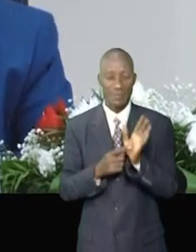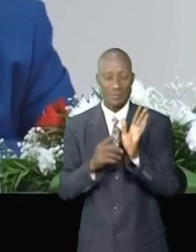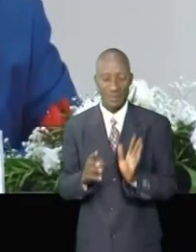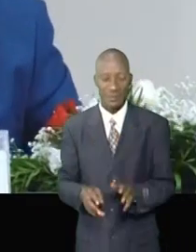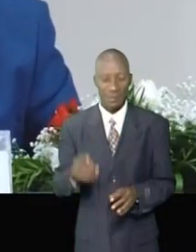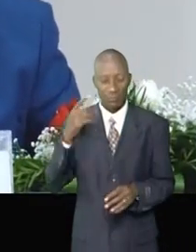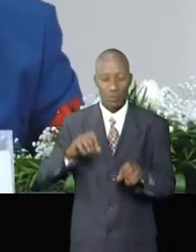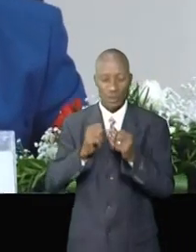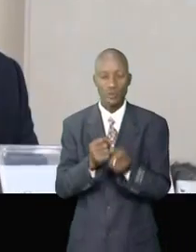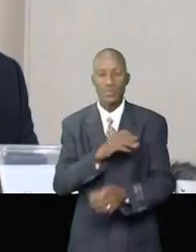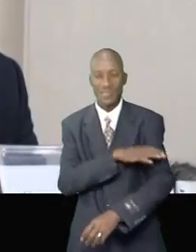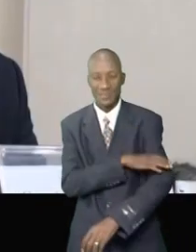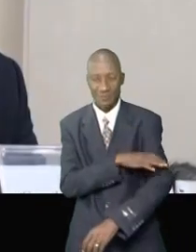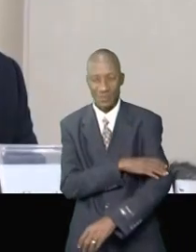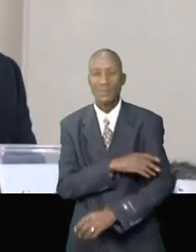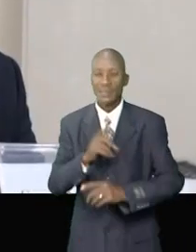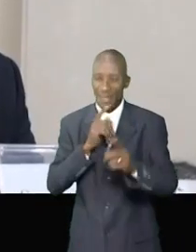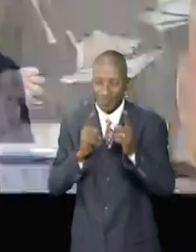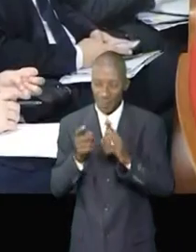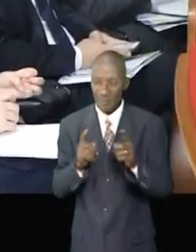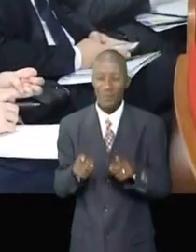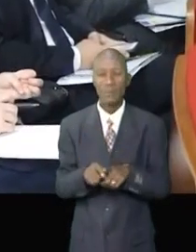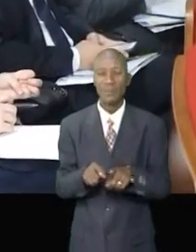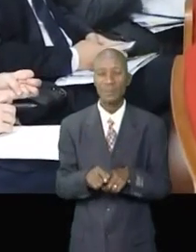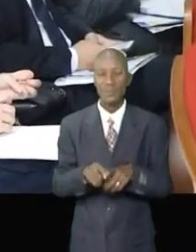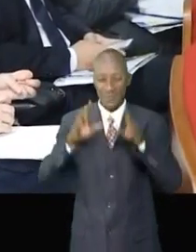de la société civile. Lui a salué l'engagement du